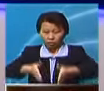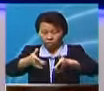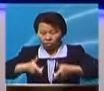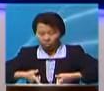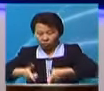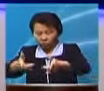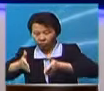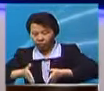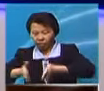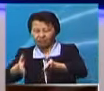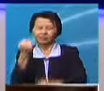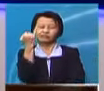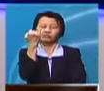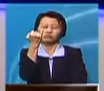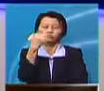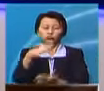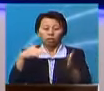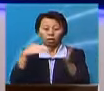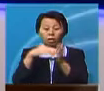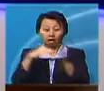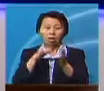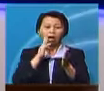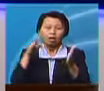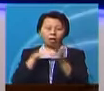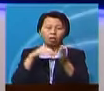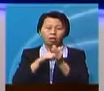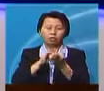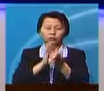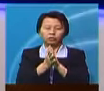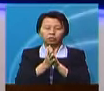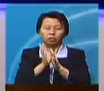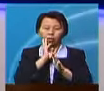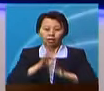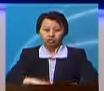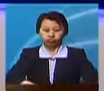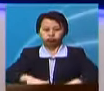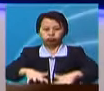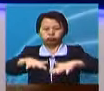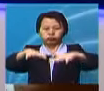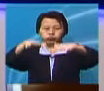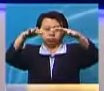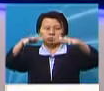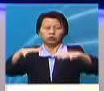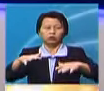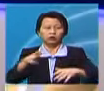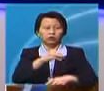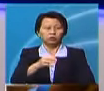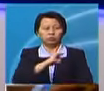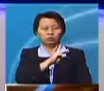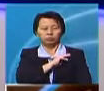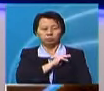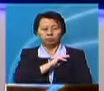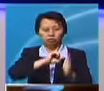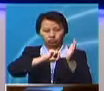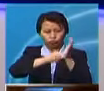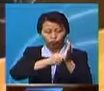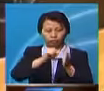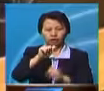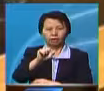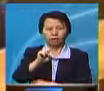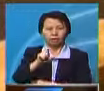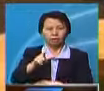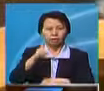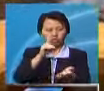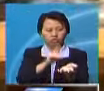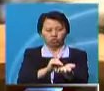longkang jalan yang tidak cekap telah menyekat aliran air sehingga menyebabkan banjir. Dan Menteri Sumber Asli Dalam Sekitar, Datuk